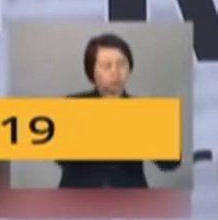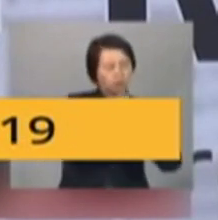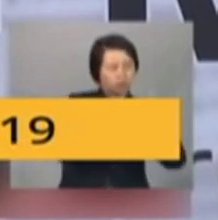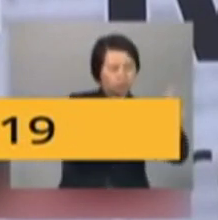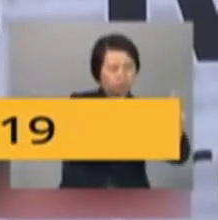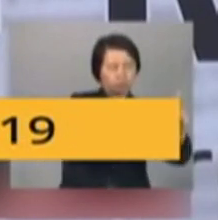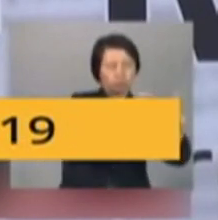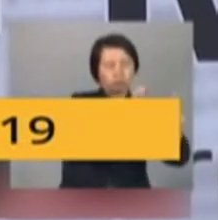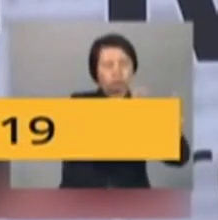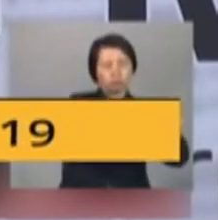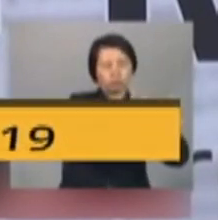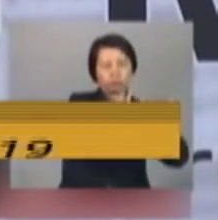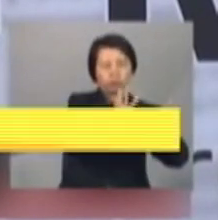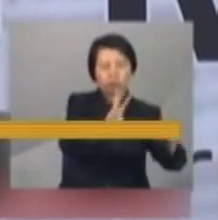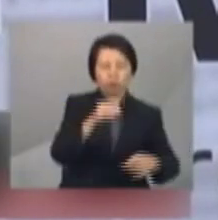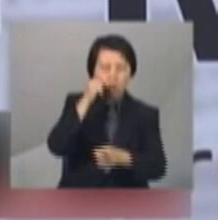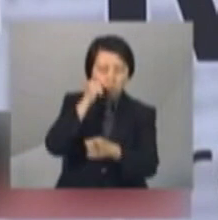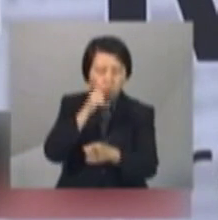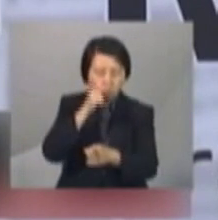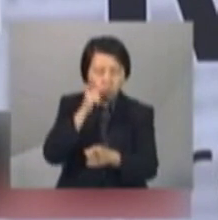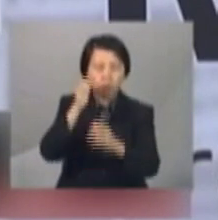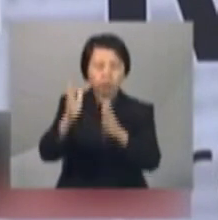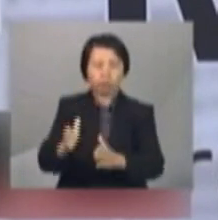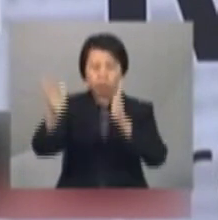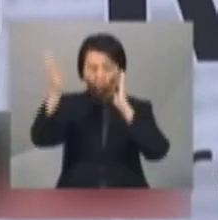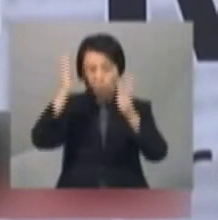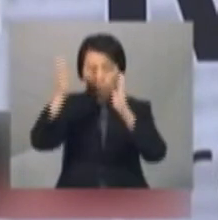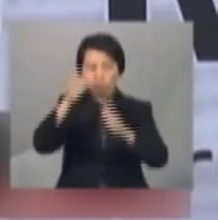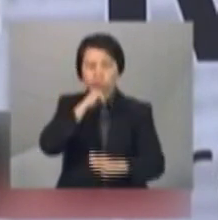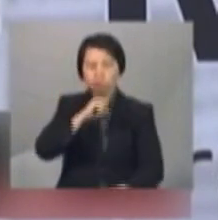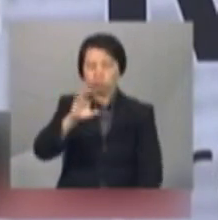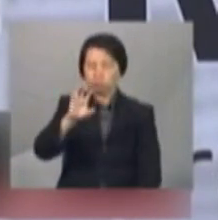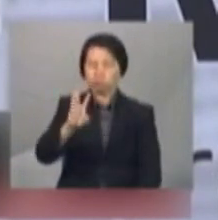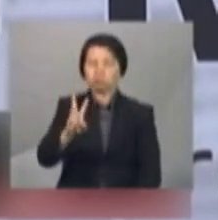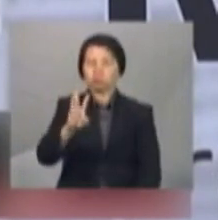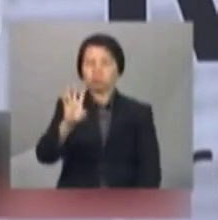1,246. Perempuan warga negara Malaysia berumur 68 tahun.